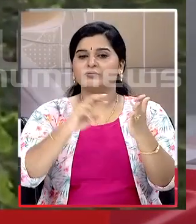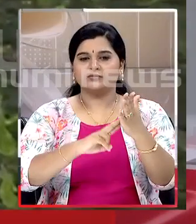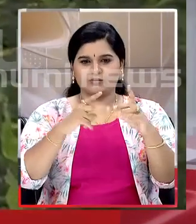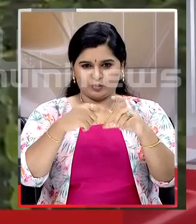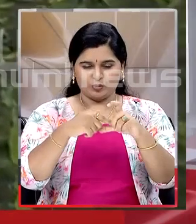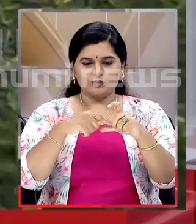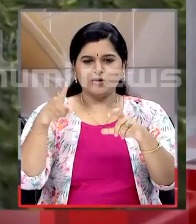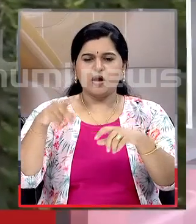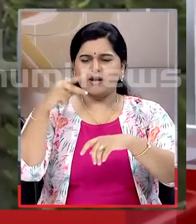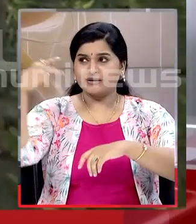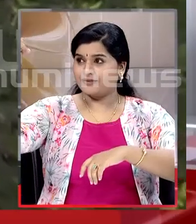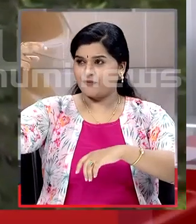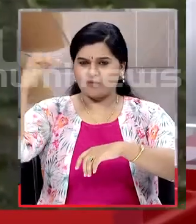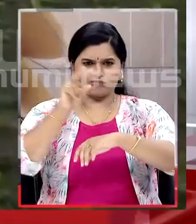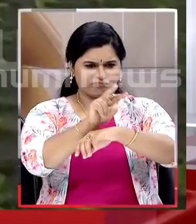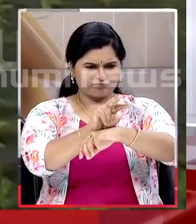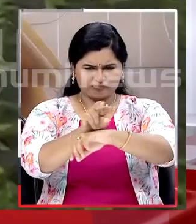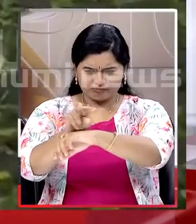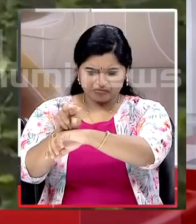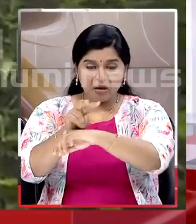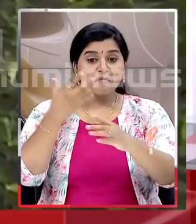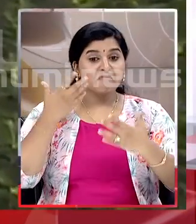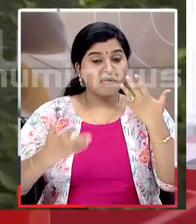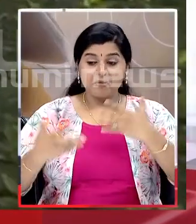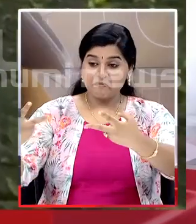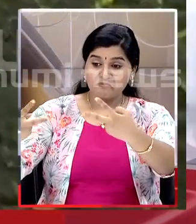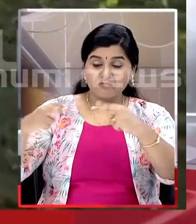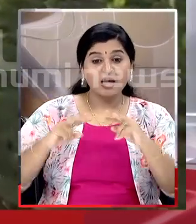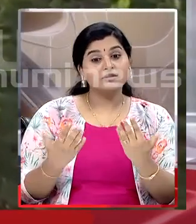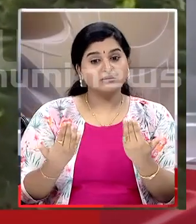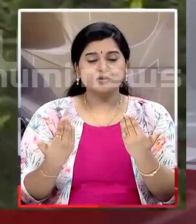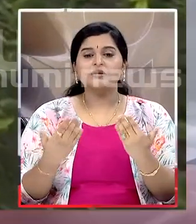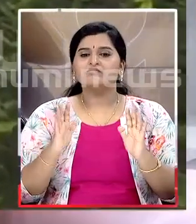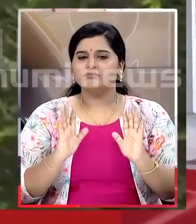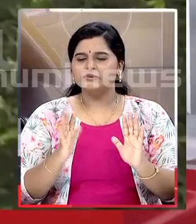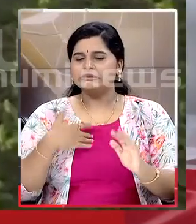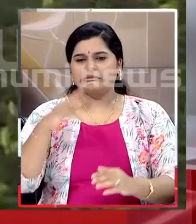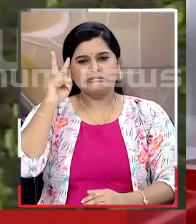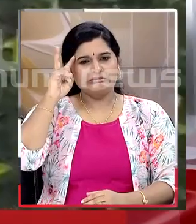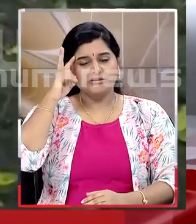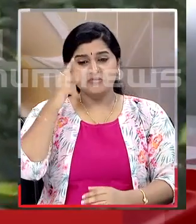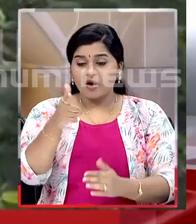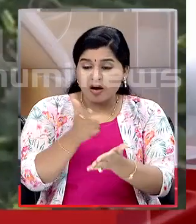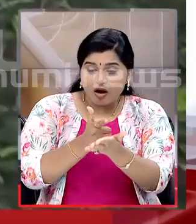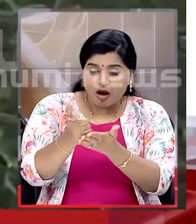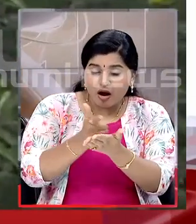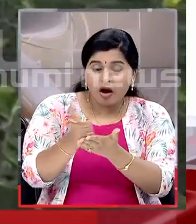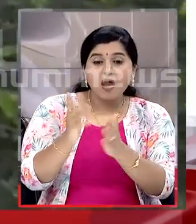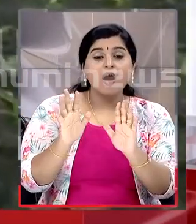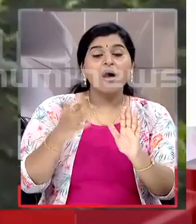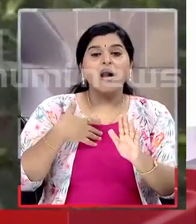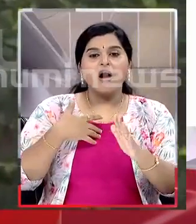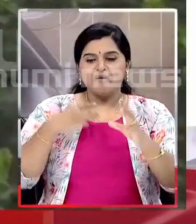പകർത്തുകയായിരുന്നതിലും കാട്ടാനകൾ ഏത് നിമിഷവും തിരിച്ച് ഇറങ്ങാമെന്നുള്ളൊരു സ്ഥിതിയിലാണ് ഇവിടുത്തെ കർഷകർ. എന്തായാലും വീണ്ടും കൃഷി നശിപ്പിക്കുമോ